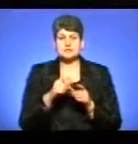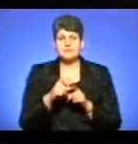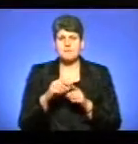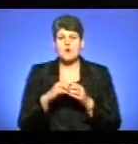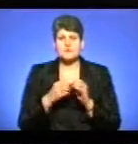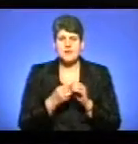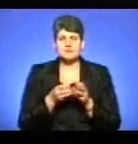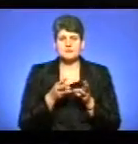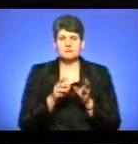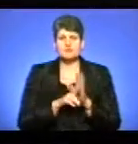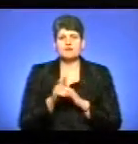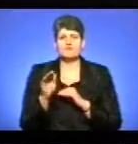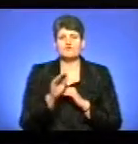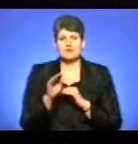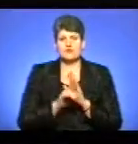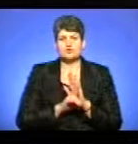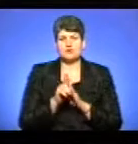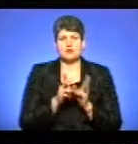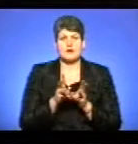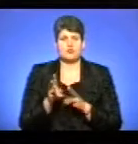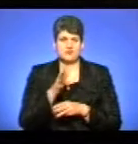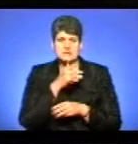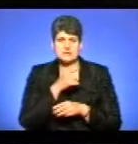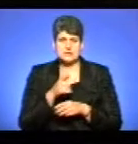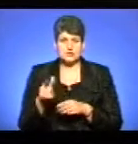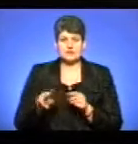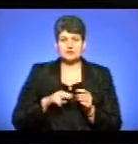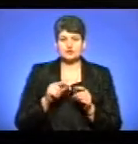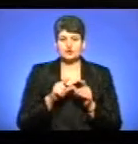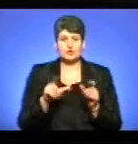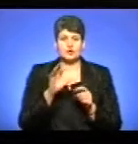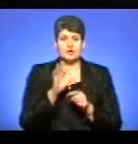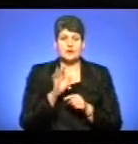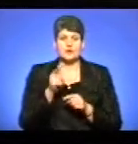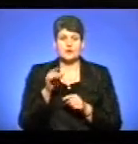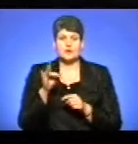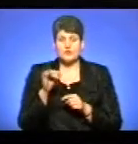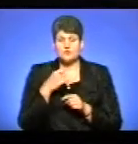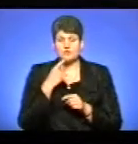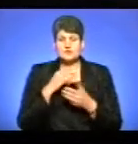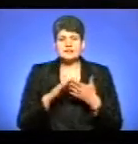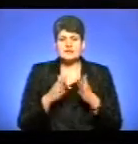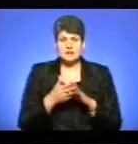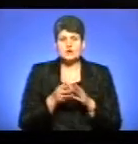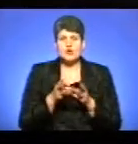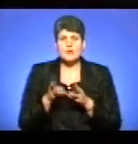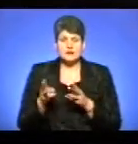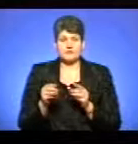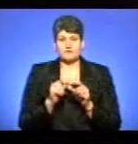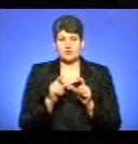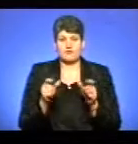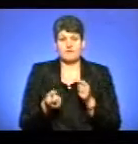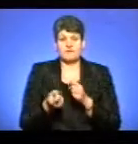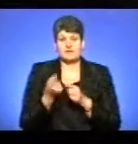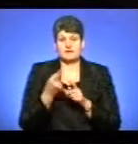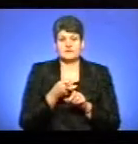класів розпочалися в жовтні, на початку опалювального сезону. Директор школи Олег Горбоніс каже, що така ситуація з опаленням у школі